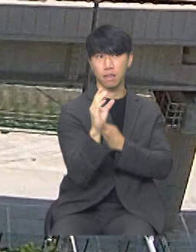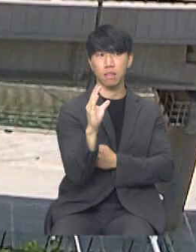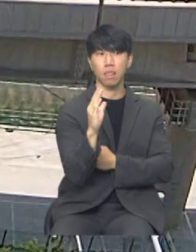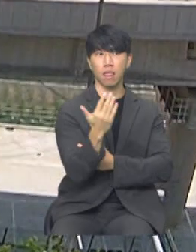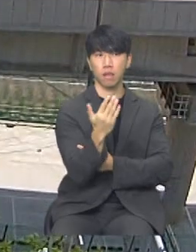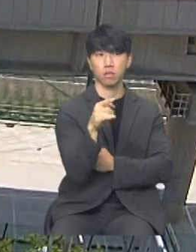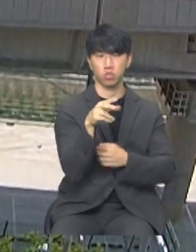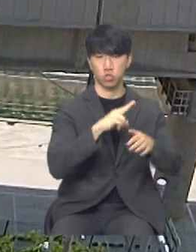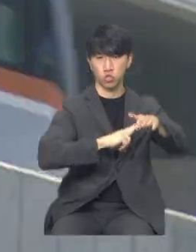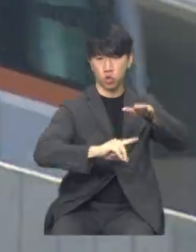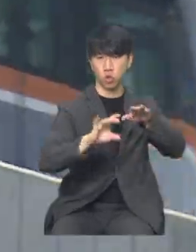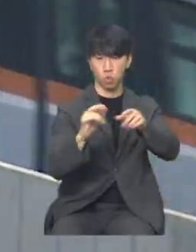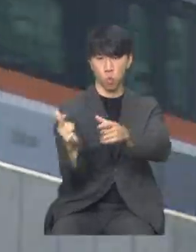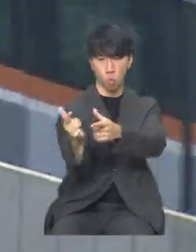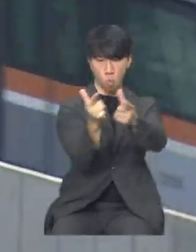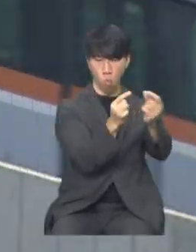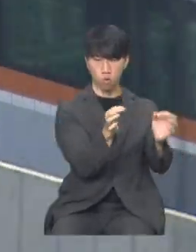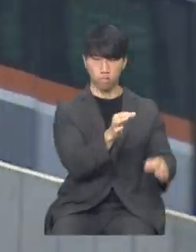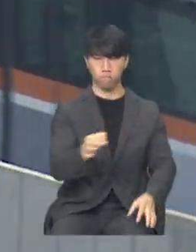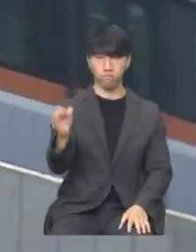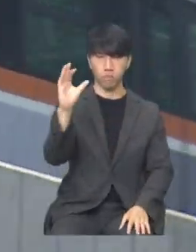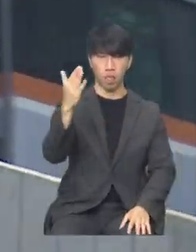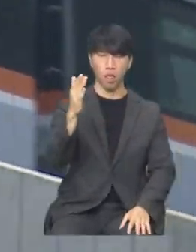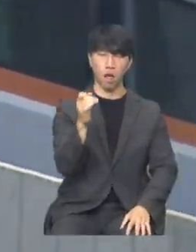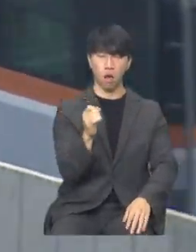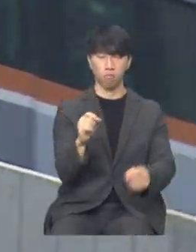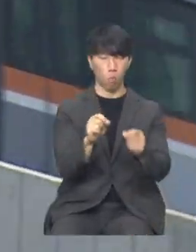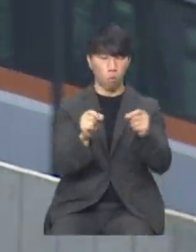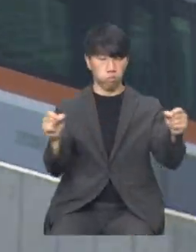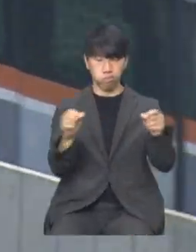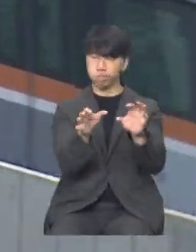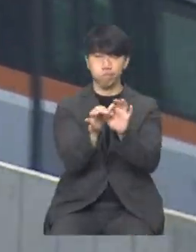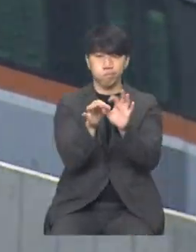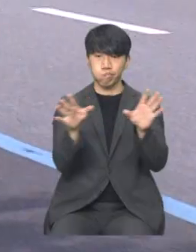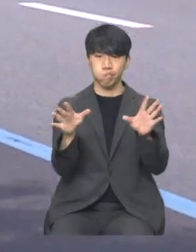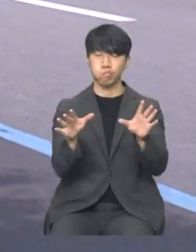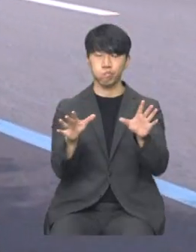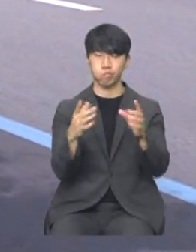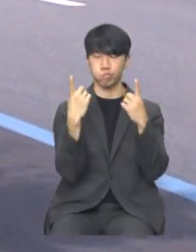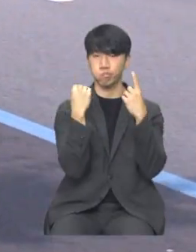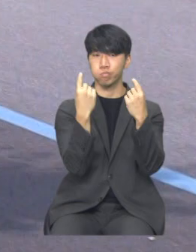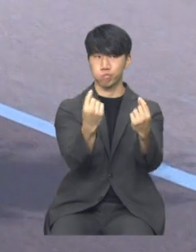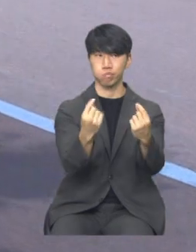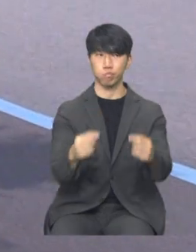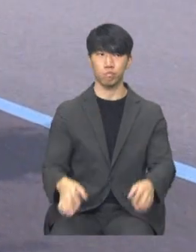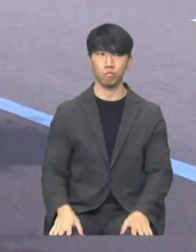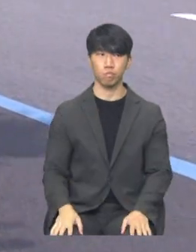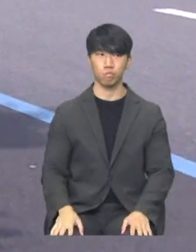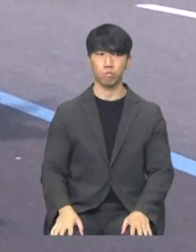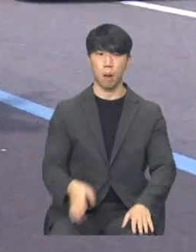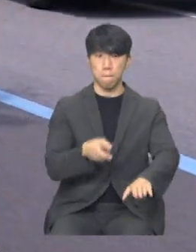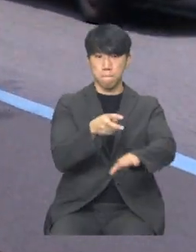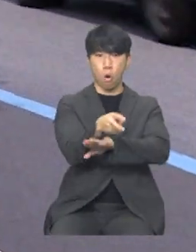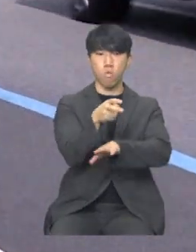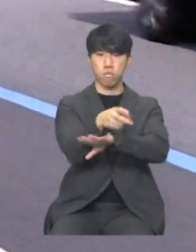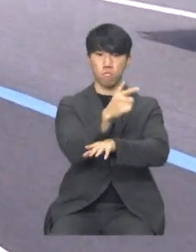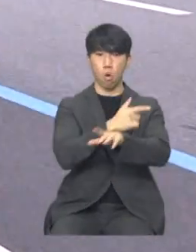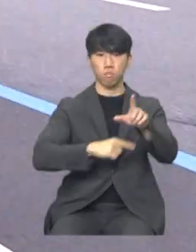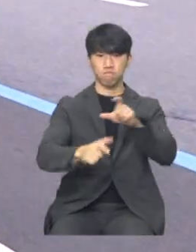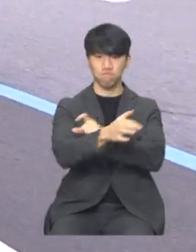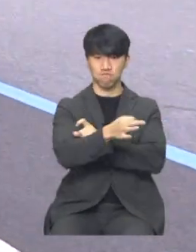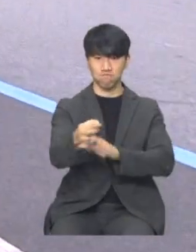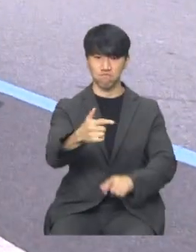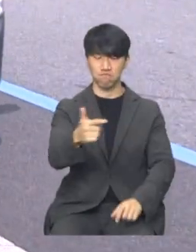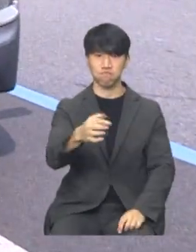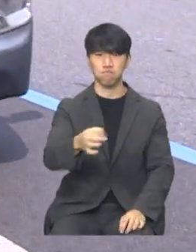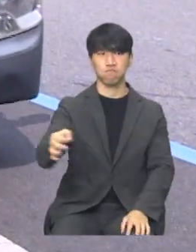일제히 오르는 건데 거리비례 추가 요금은 인상 없이 유지됩니다. 버스 요금은 인상폭이 더 큽니다.